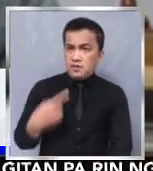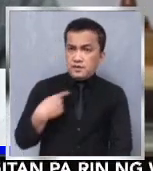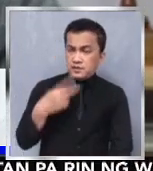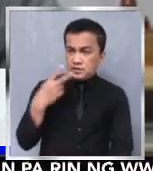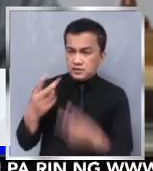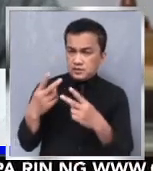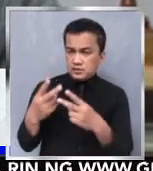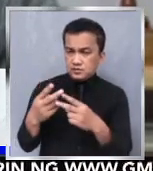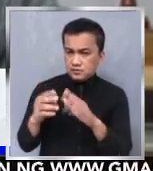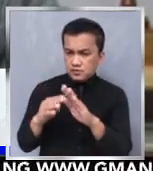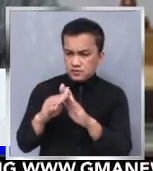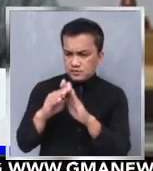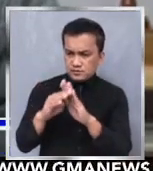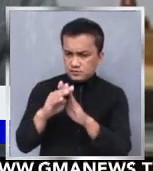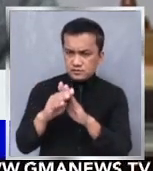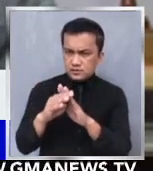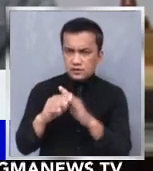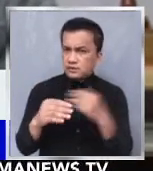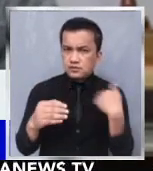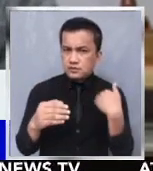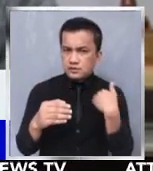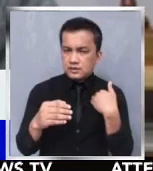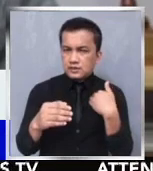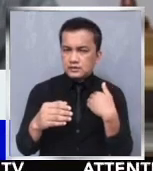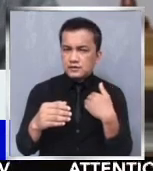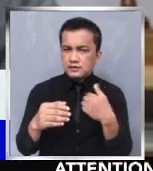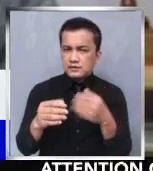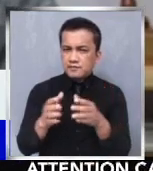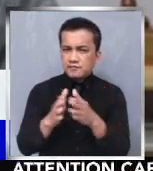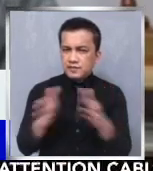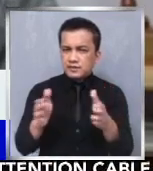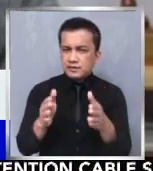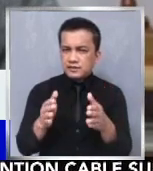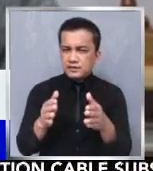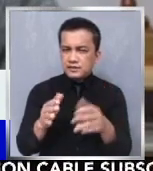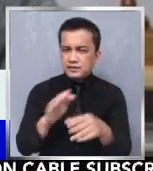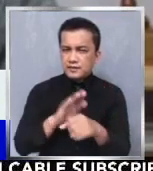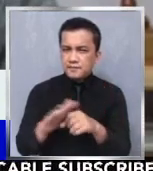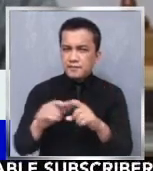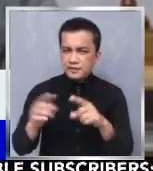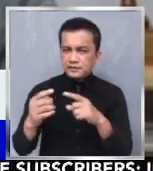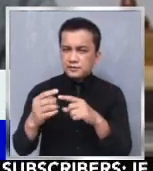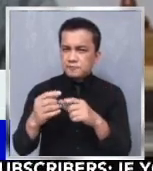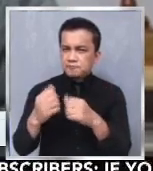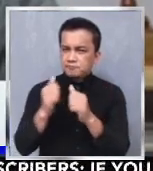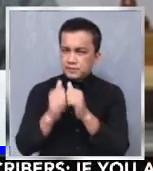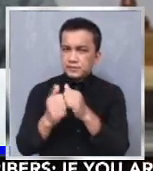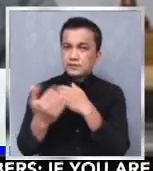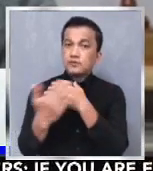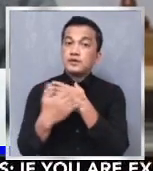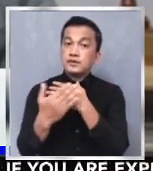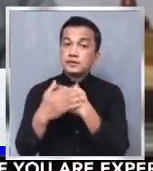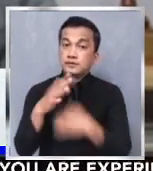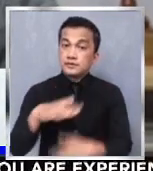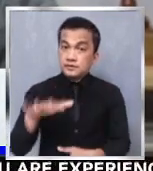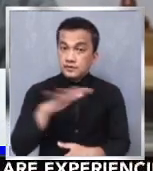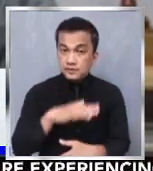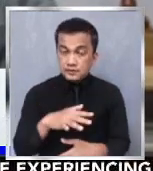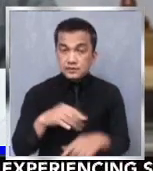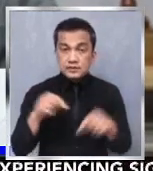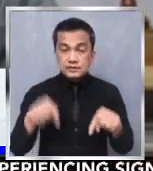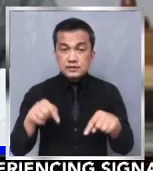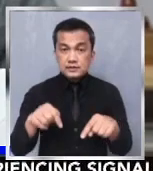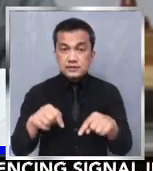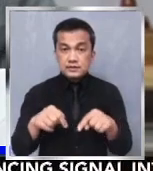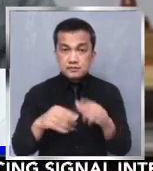not significant enough yet, but it is an alarm. It is a warning for all of us that cases might start to increase.